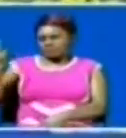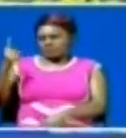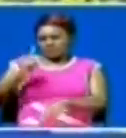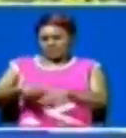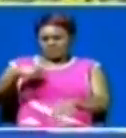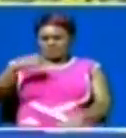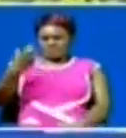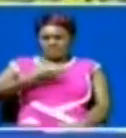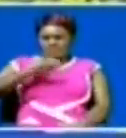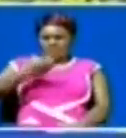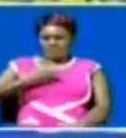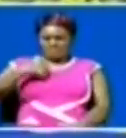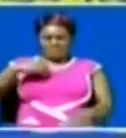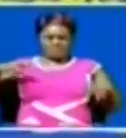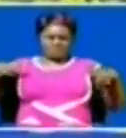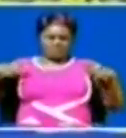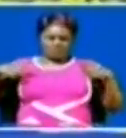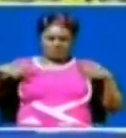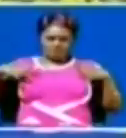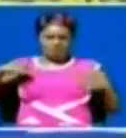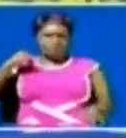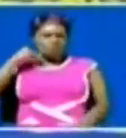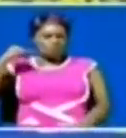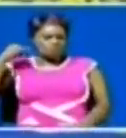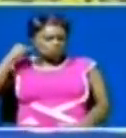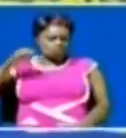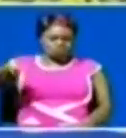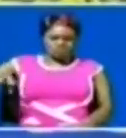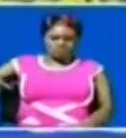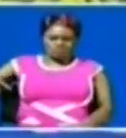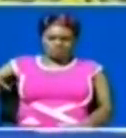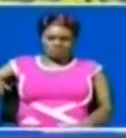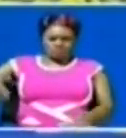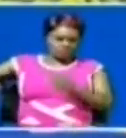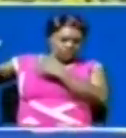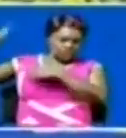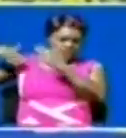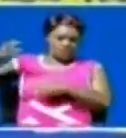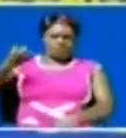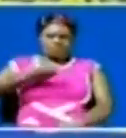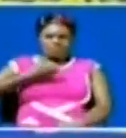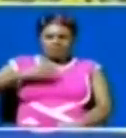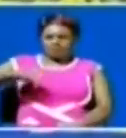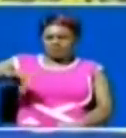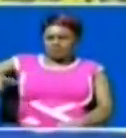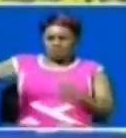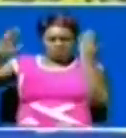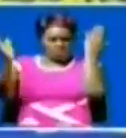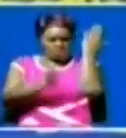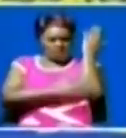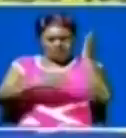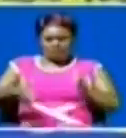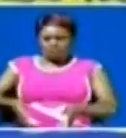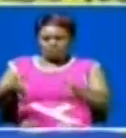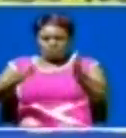mea, ninajivunia kuwa mea ya Nakuru town. Siku hizo town ilikuwa mbaya, mabarabara